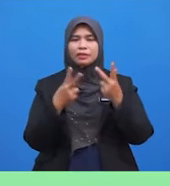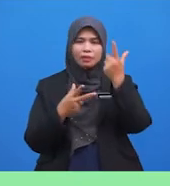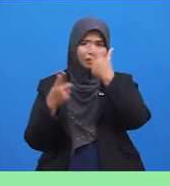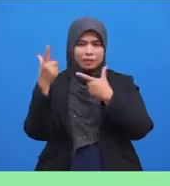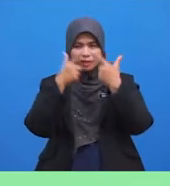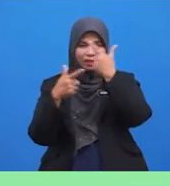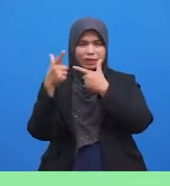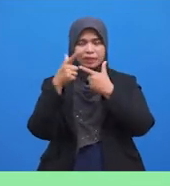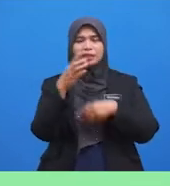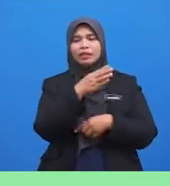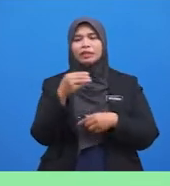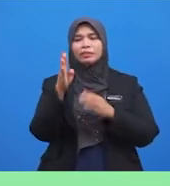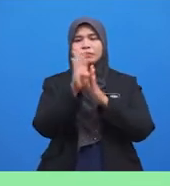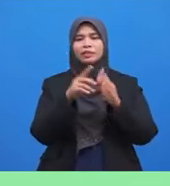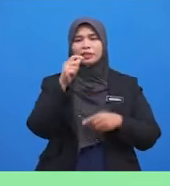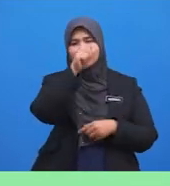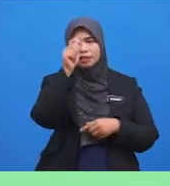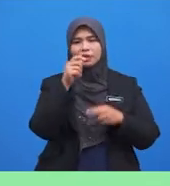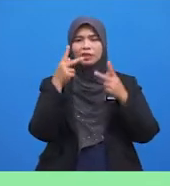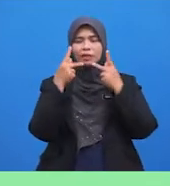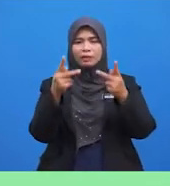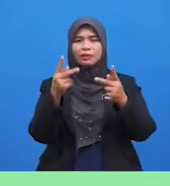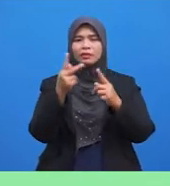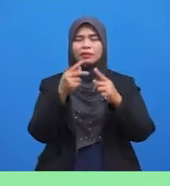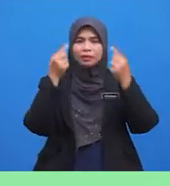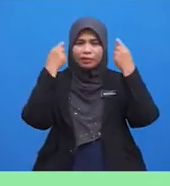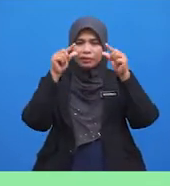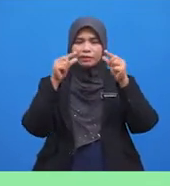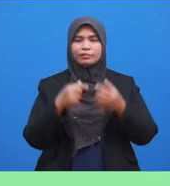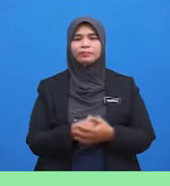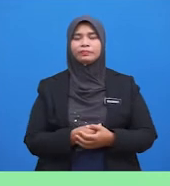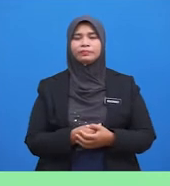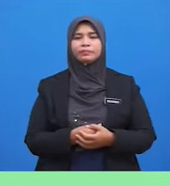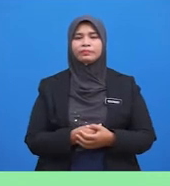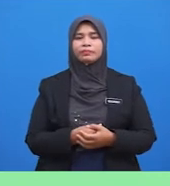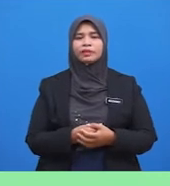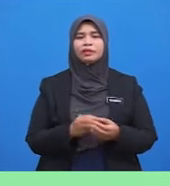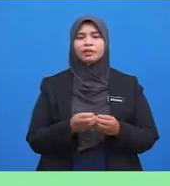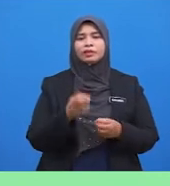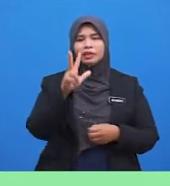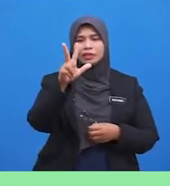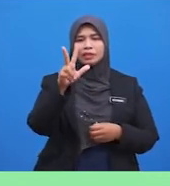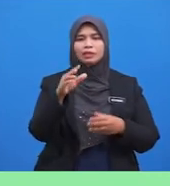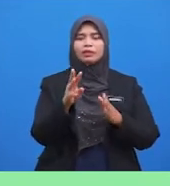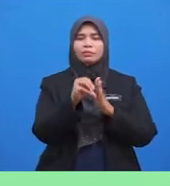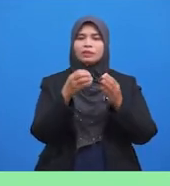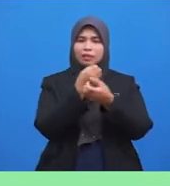sentiasa menziarahi dan bertanya kabar kepada guru. Dan yang